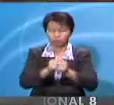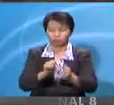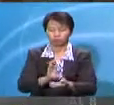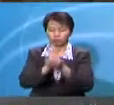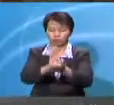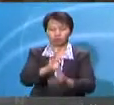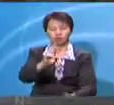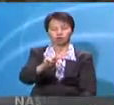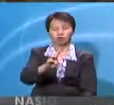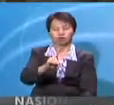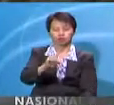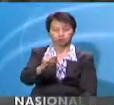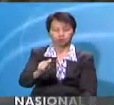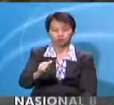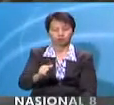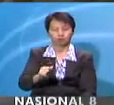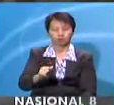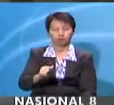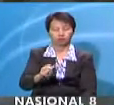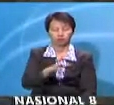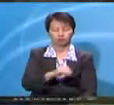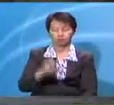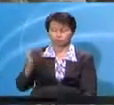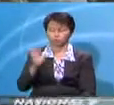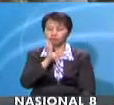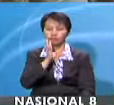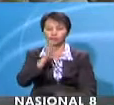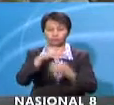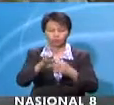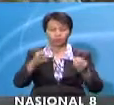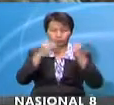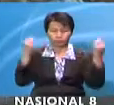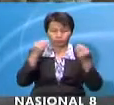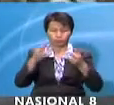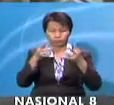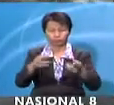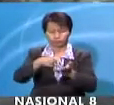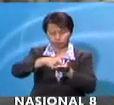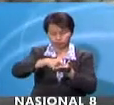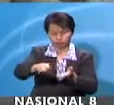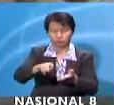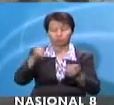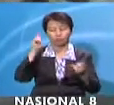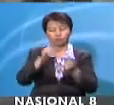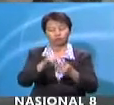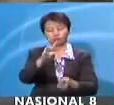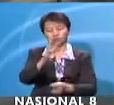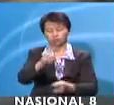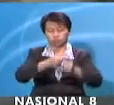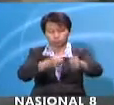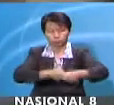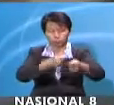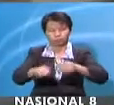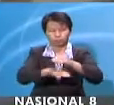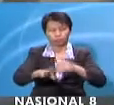dibantu IADA Kemasin Semerak. Beliau berkata demikian selepas majlis perasmian dan bayaran insentif kepada 60 petani di